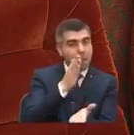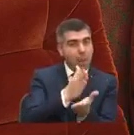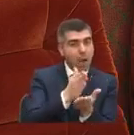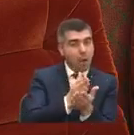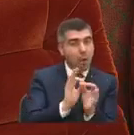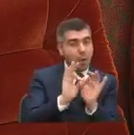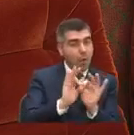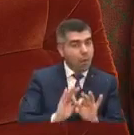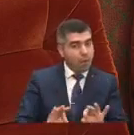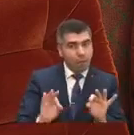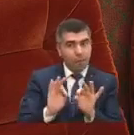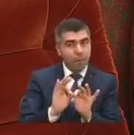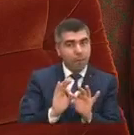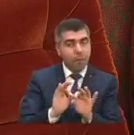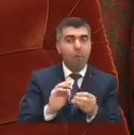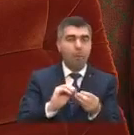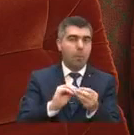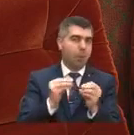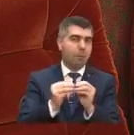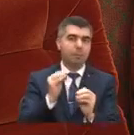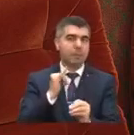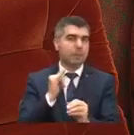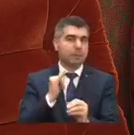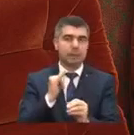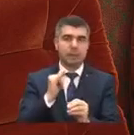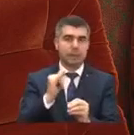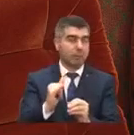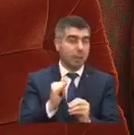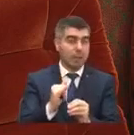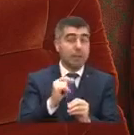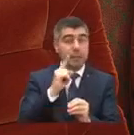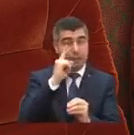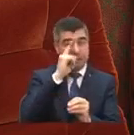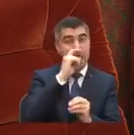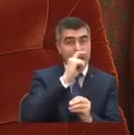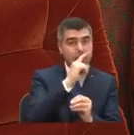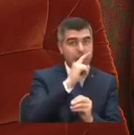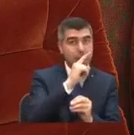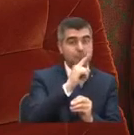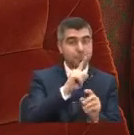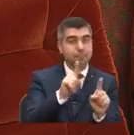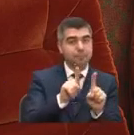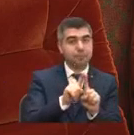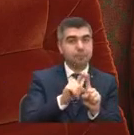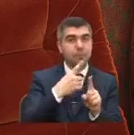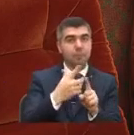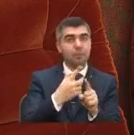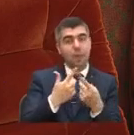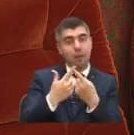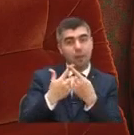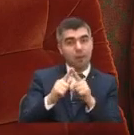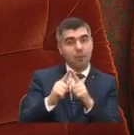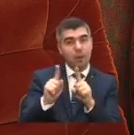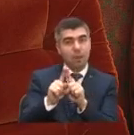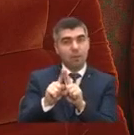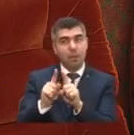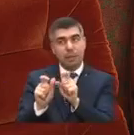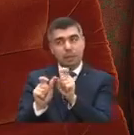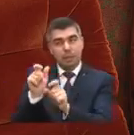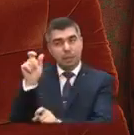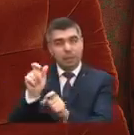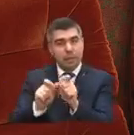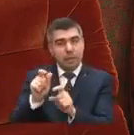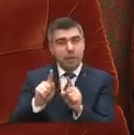شفافه وموضوعيه، هو هذا من المجالات اللي بالفعل تيجلب له واحد العديد من المتطفلين عليه من عديد